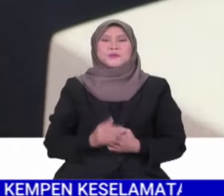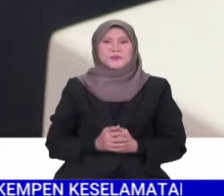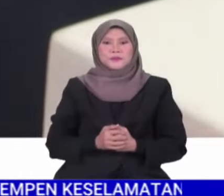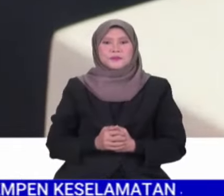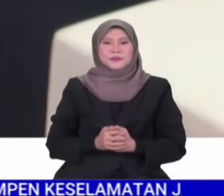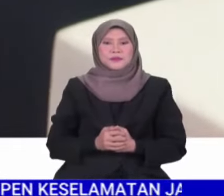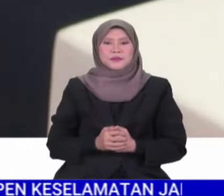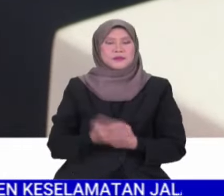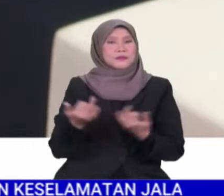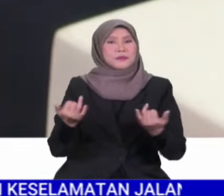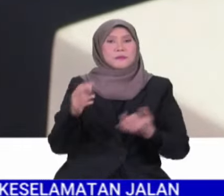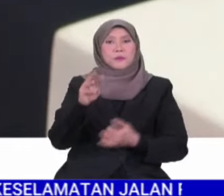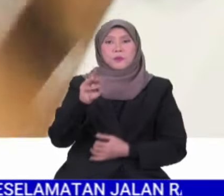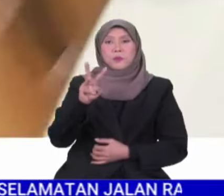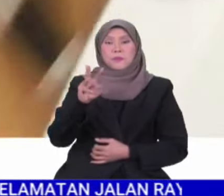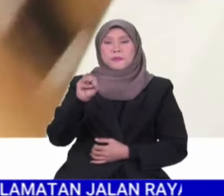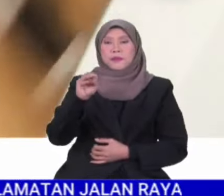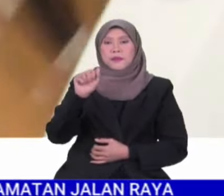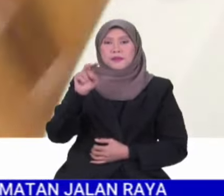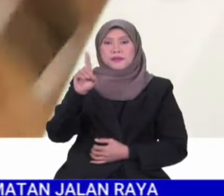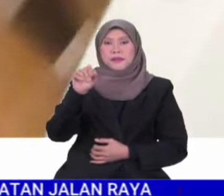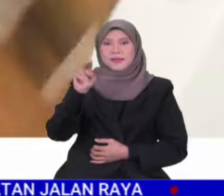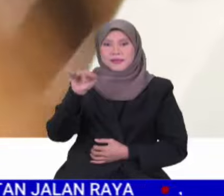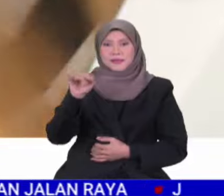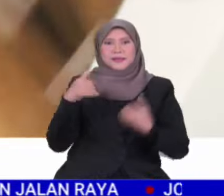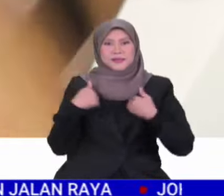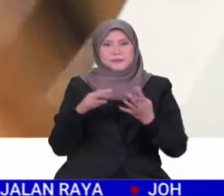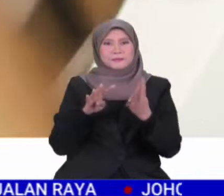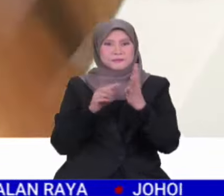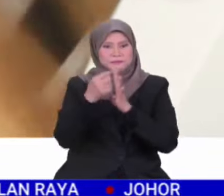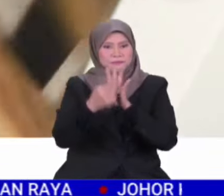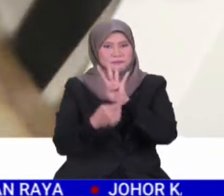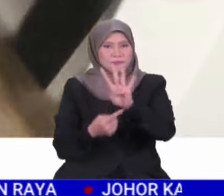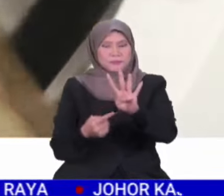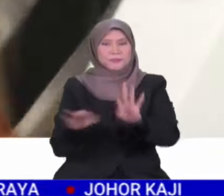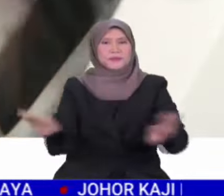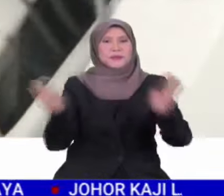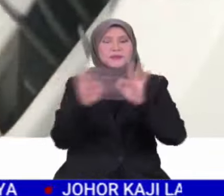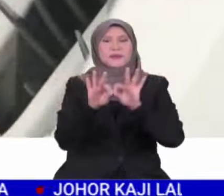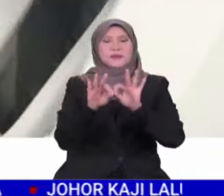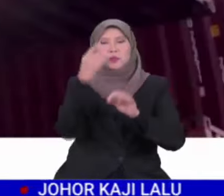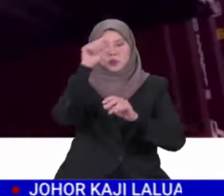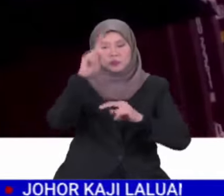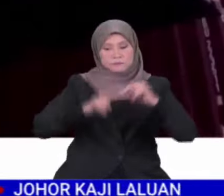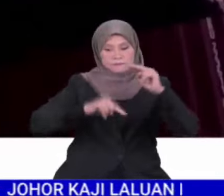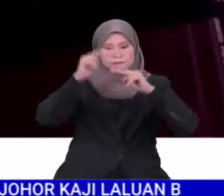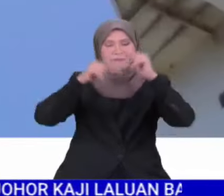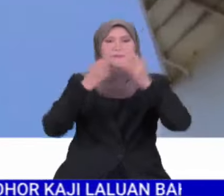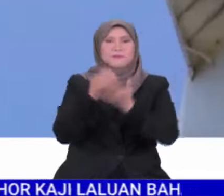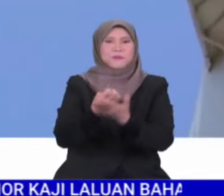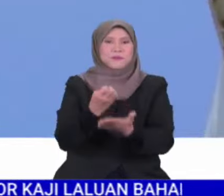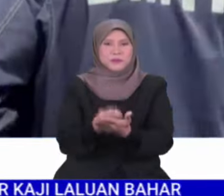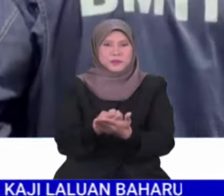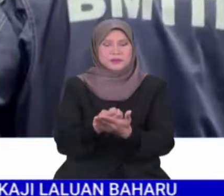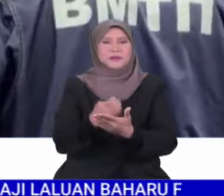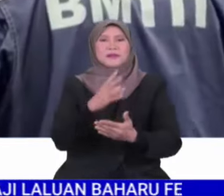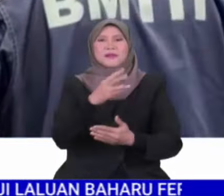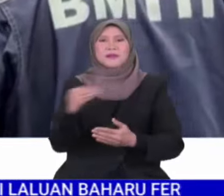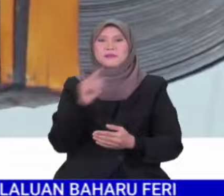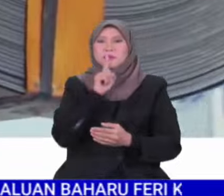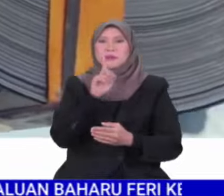Wahana Malaysia Madani bertunjangkan empat teras strategik utama, iaitu membina semula ekonomi,